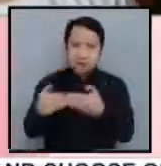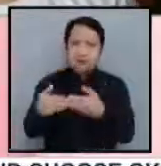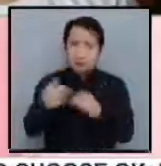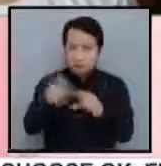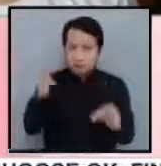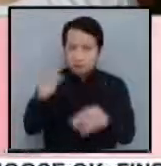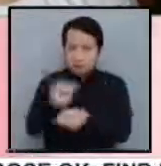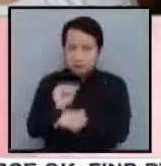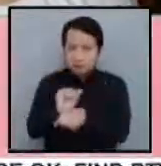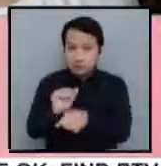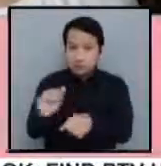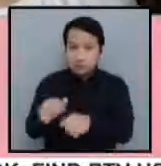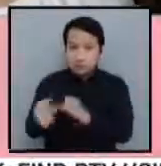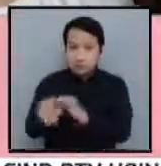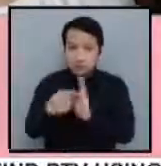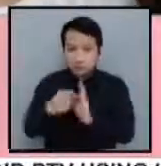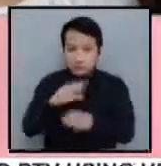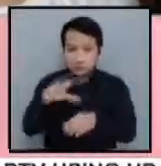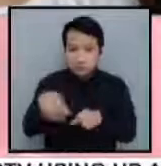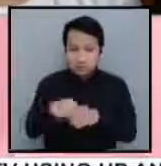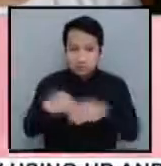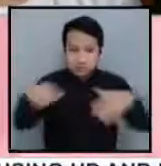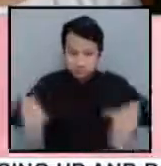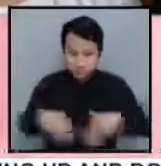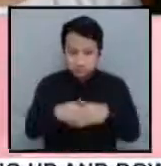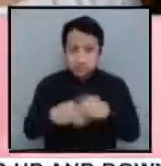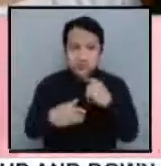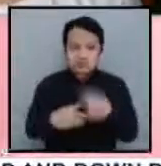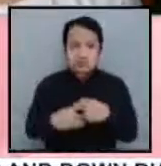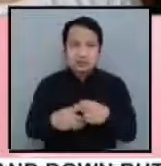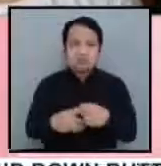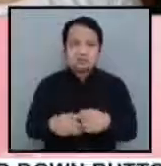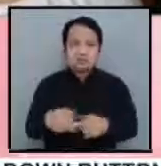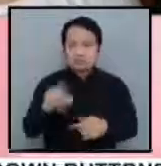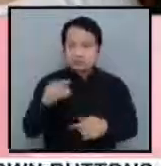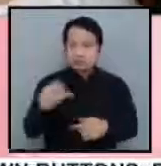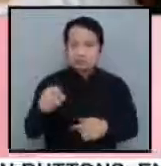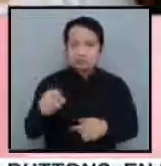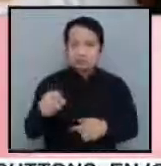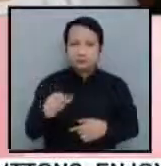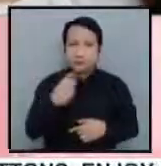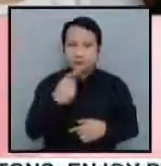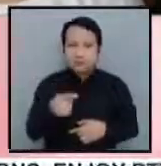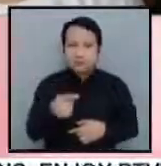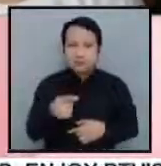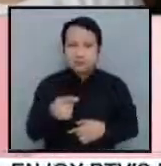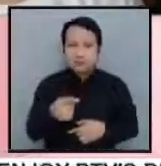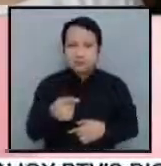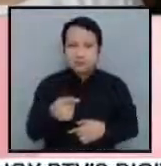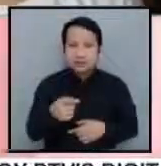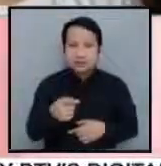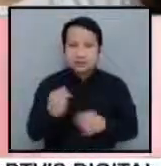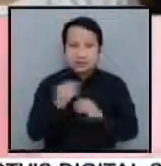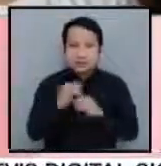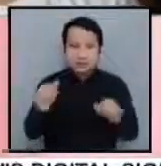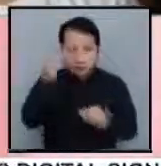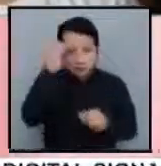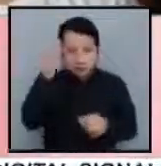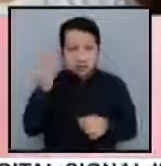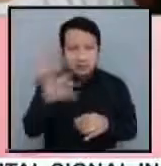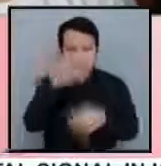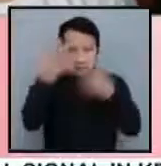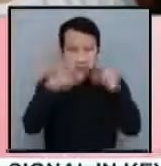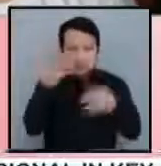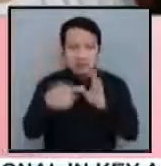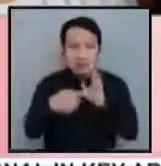mga nag-i-inquire po ng mga weddings, ng mga debut. So, napu-full-time ko pa rin po and at the same time nakagawa rin po ng mga